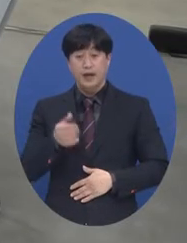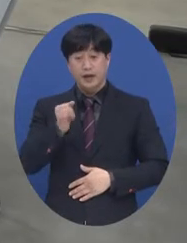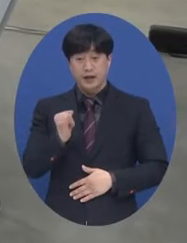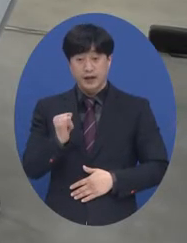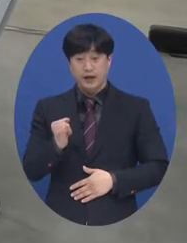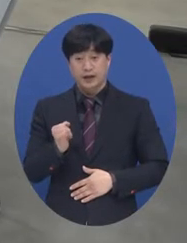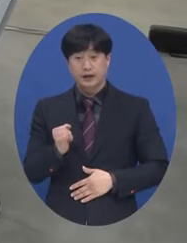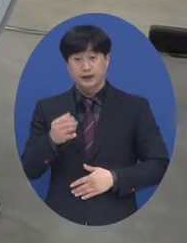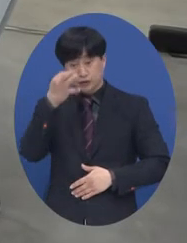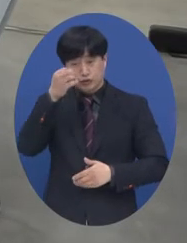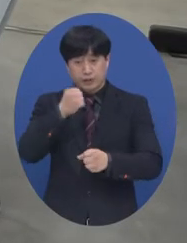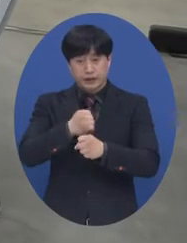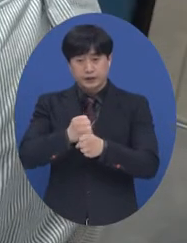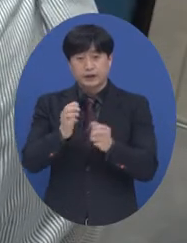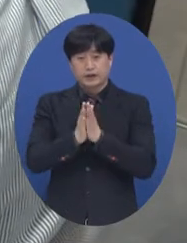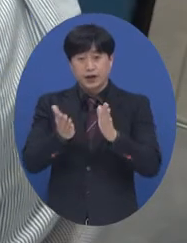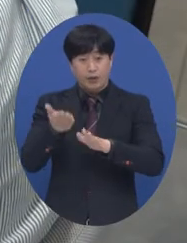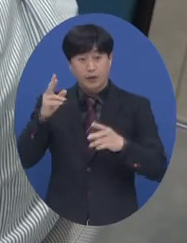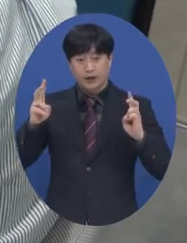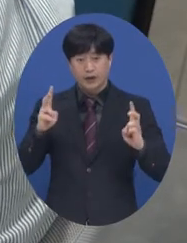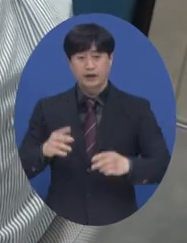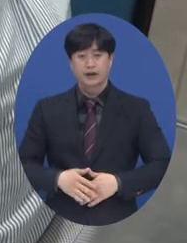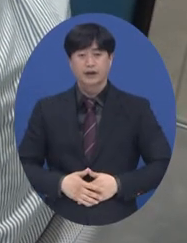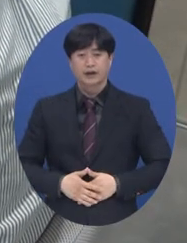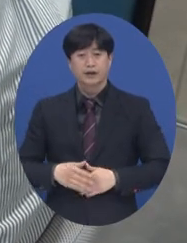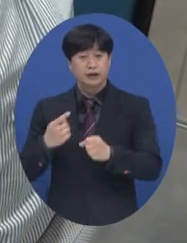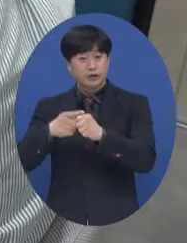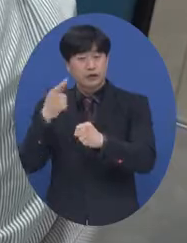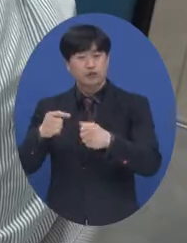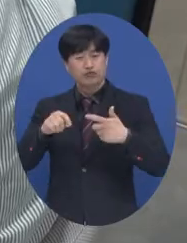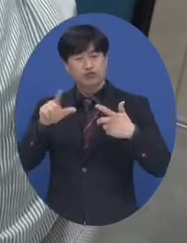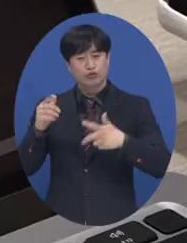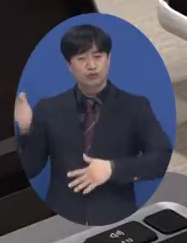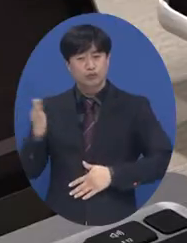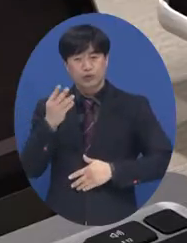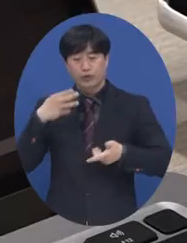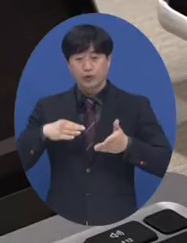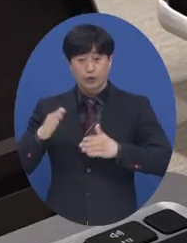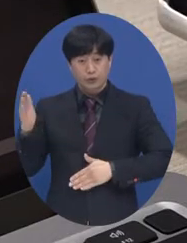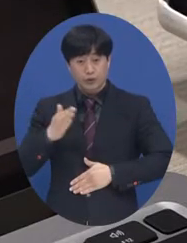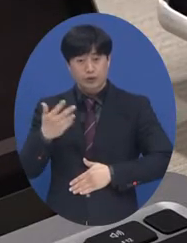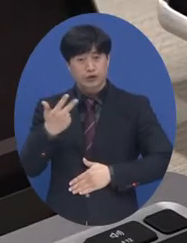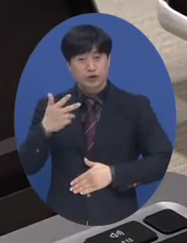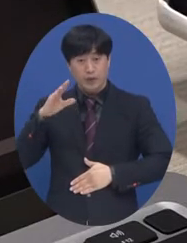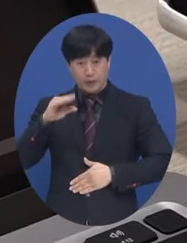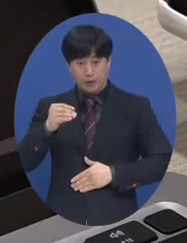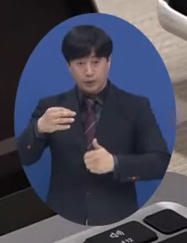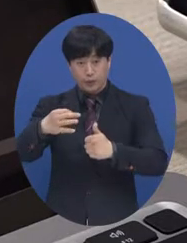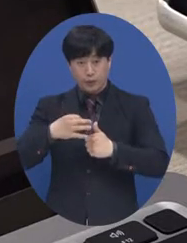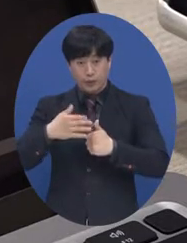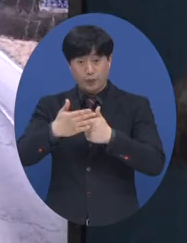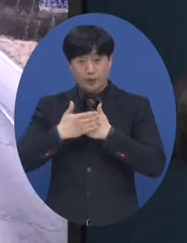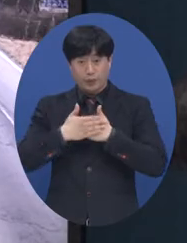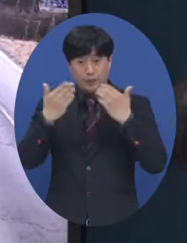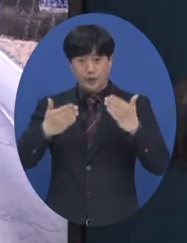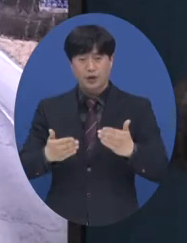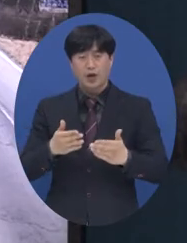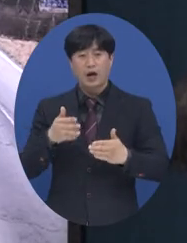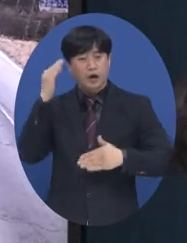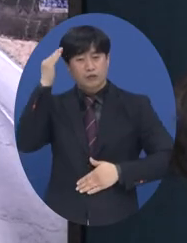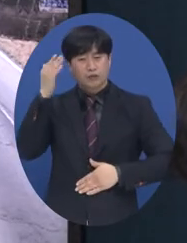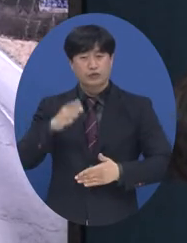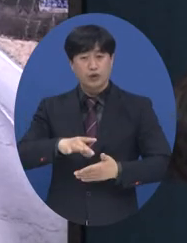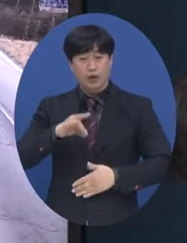인공지능 경량화 기술을 개발하는 스타터 지난해 6월부터 경비도 로부터 7천만 원을 지원받아 우리나라 최초로